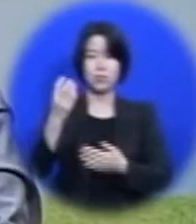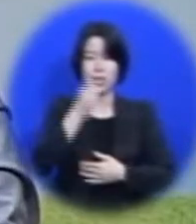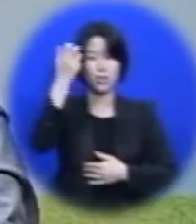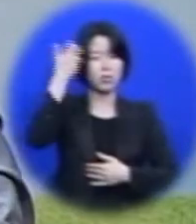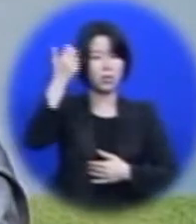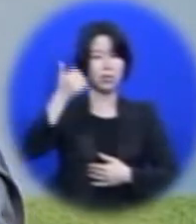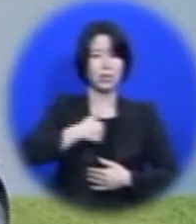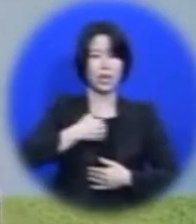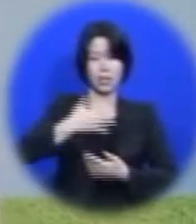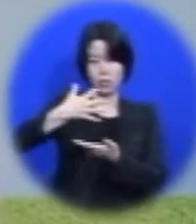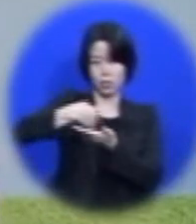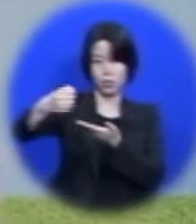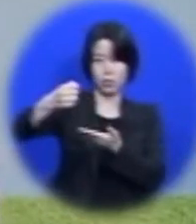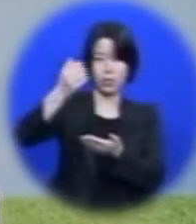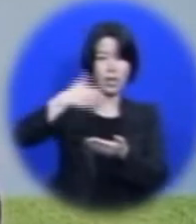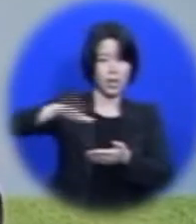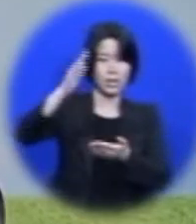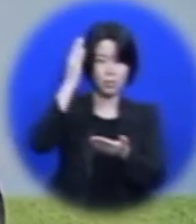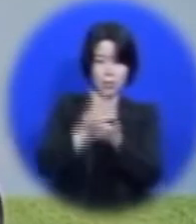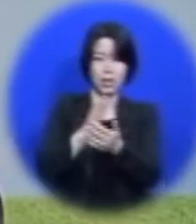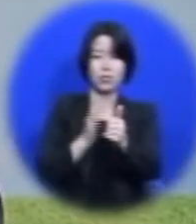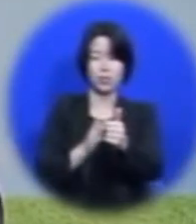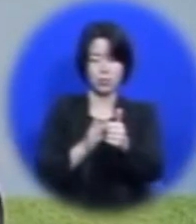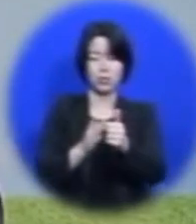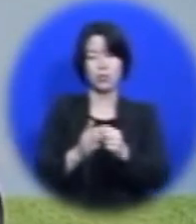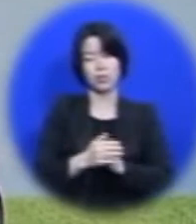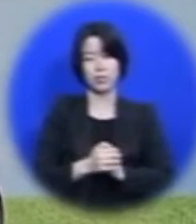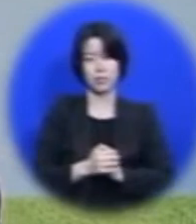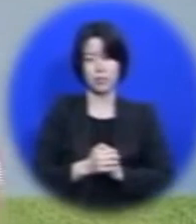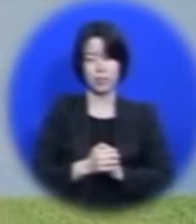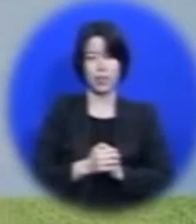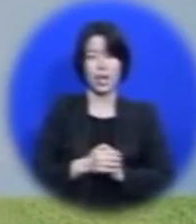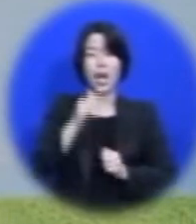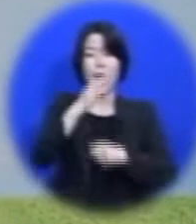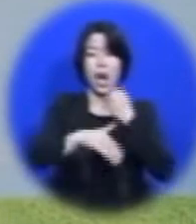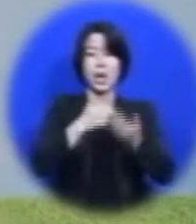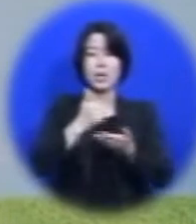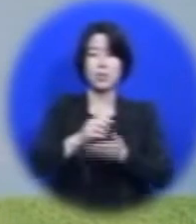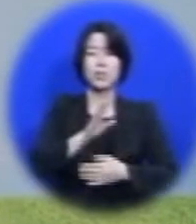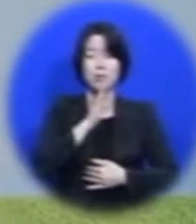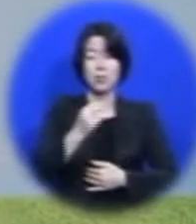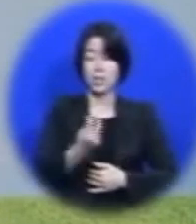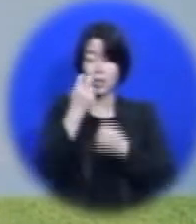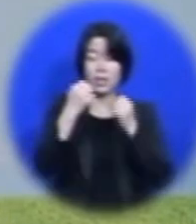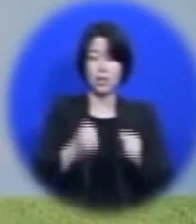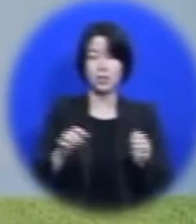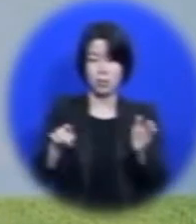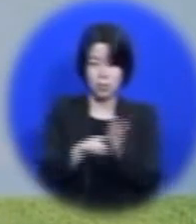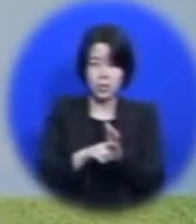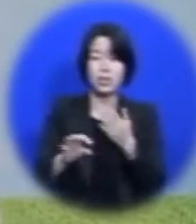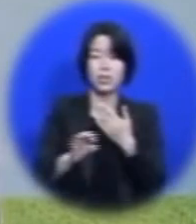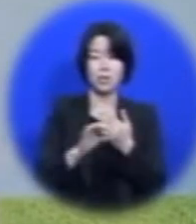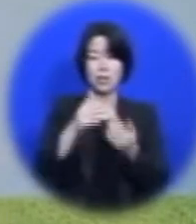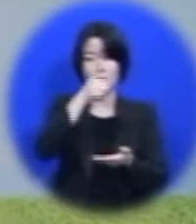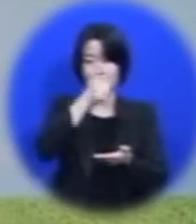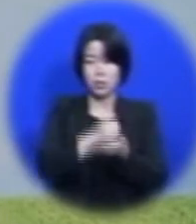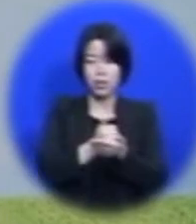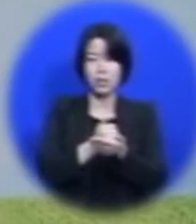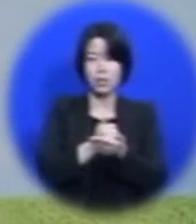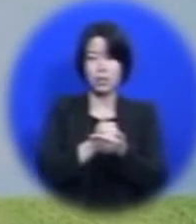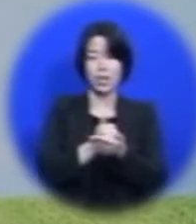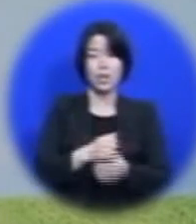성령을 나에게서 거두어 가지 말아 주십시오. 하나님이 정말 살아계심을 믿는다면 죄를 지으면